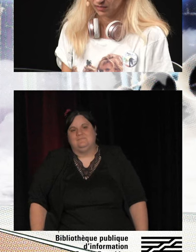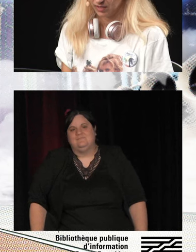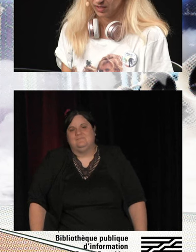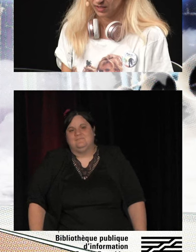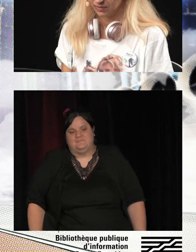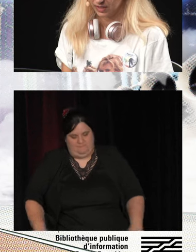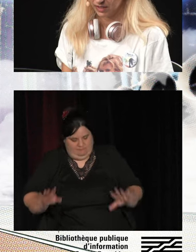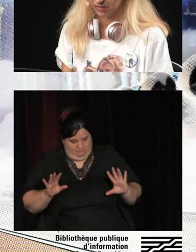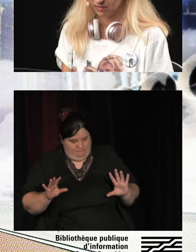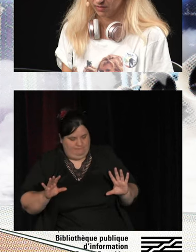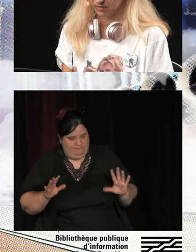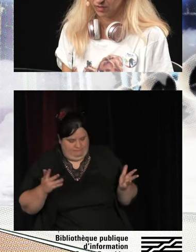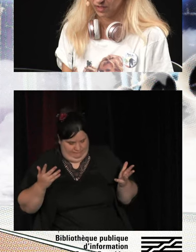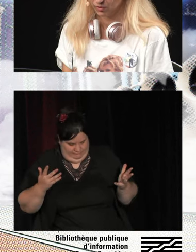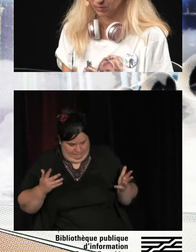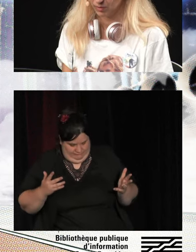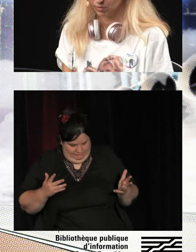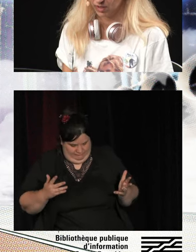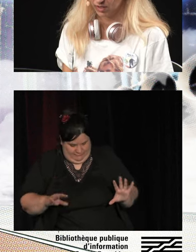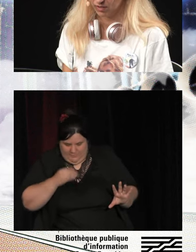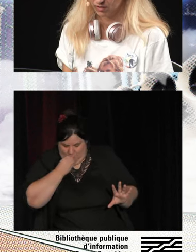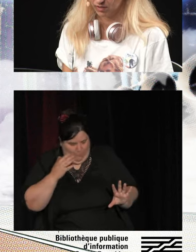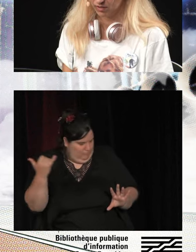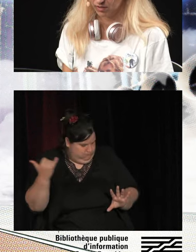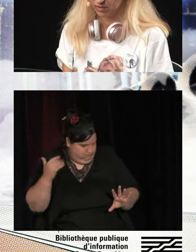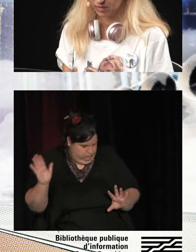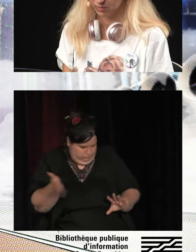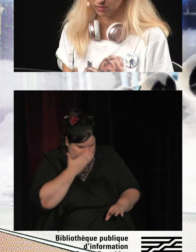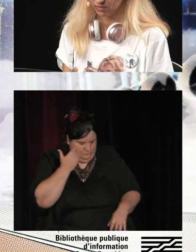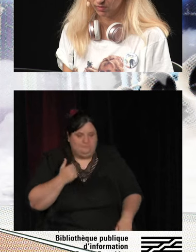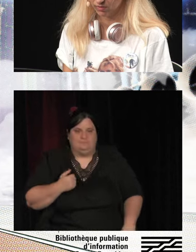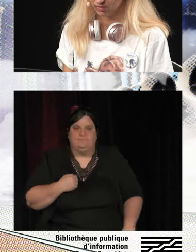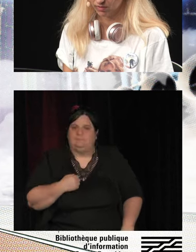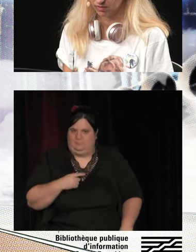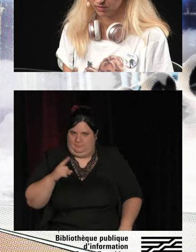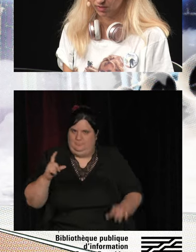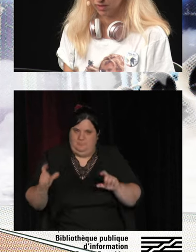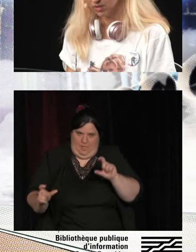Ok, ça c'est fait, ça on n'en a pas besoin, ça c'est bon,